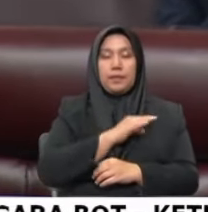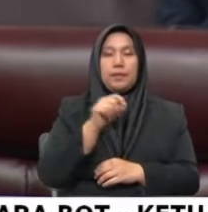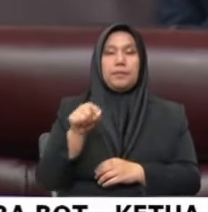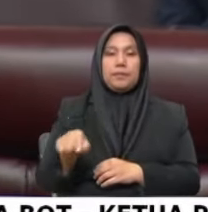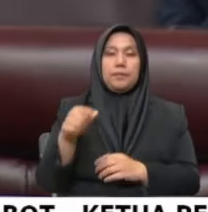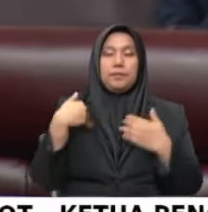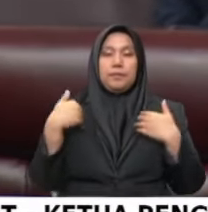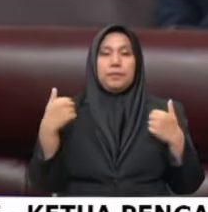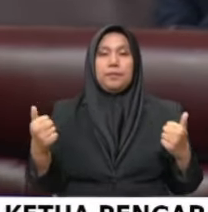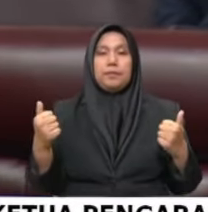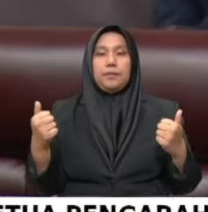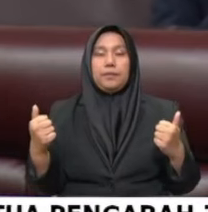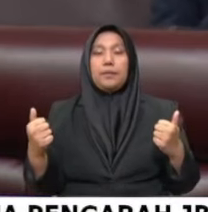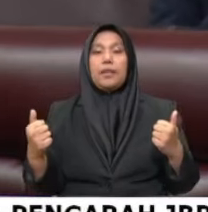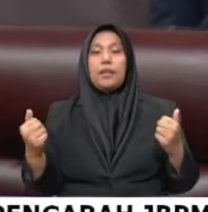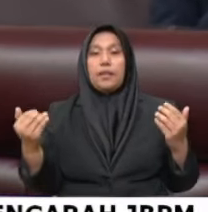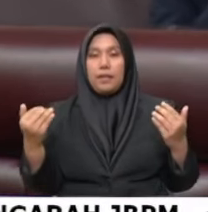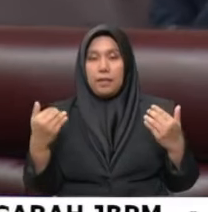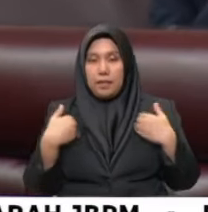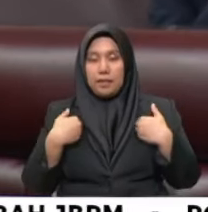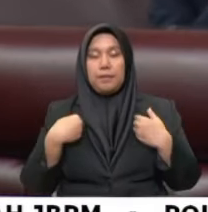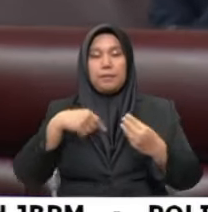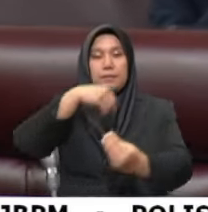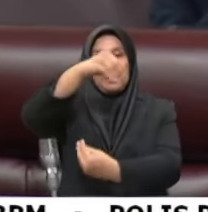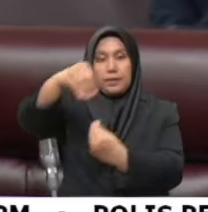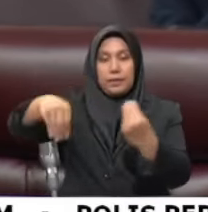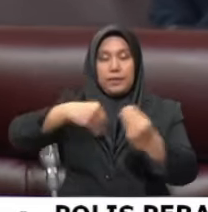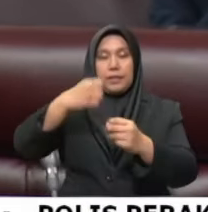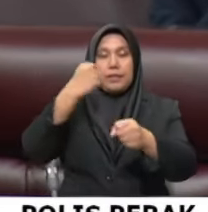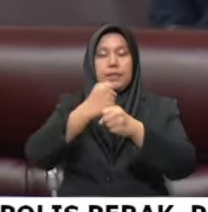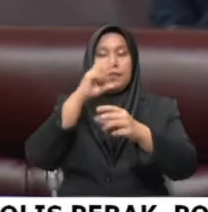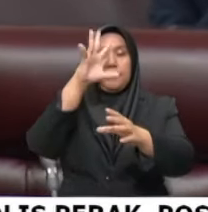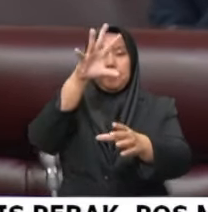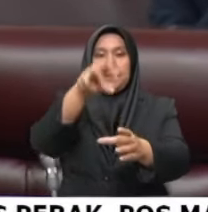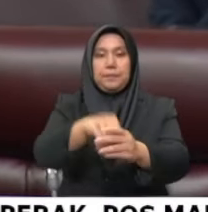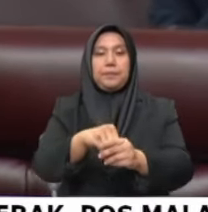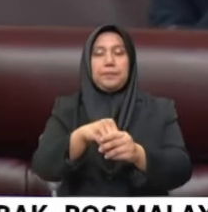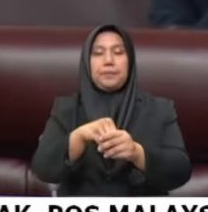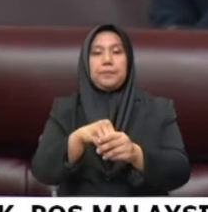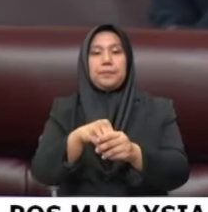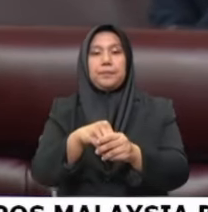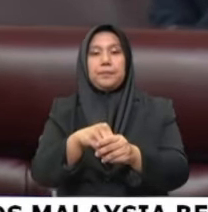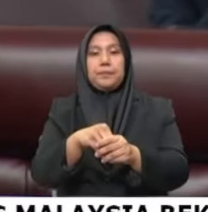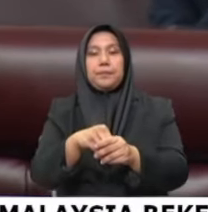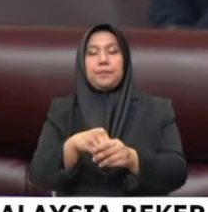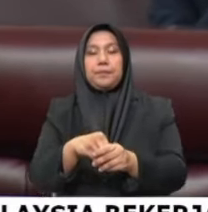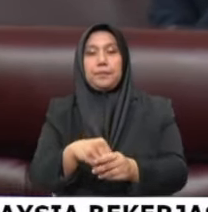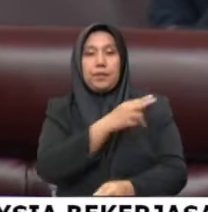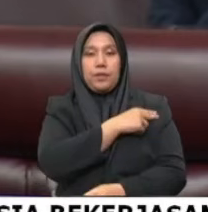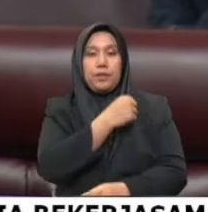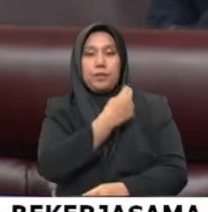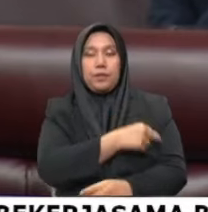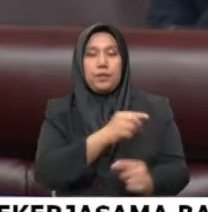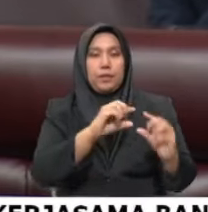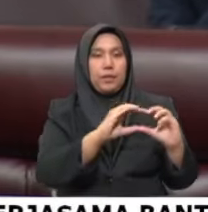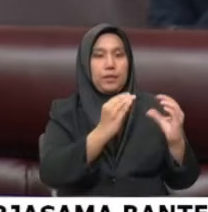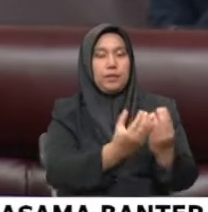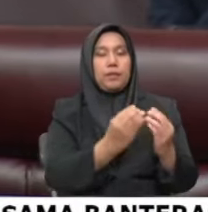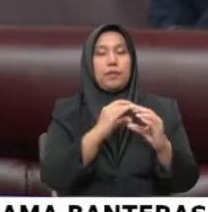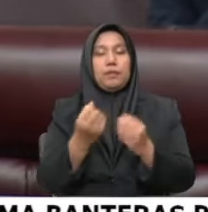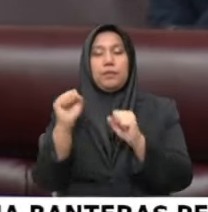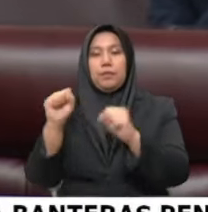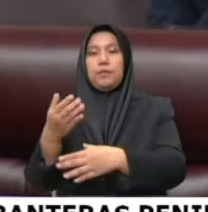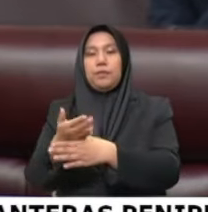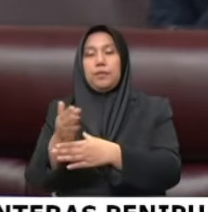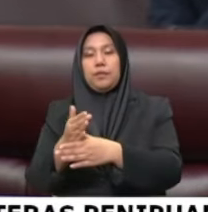mewujudkan persekitaran kerja yang lebih kondusif. Melaksanakan konsep hospital cluster bagi membolehkan